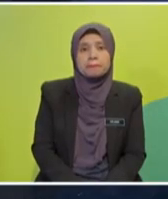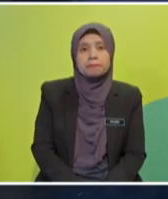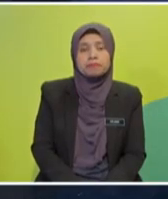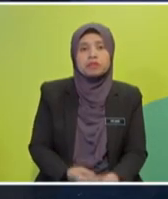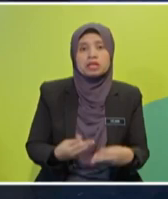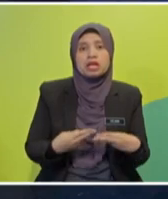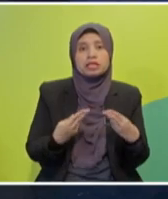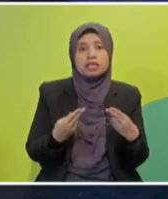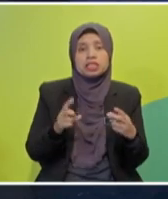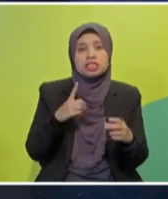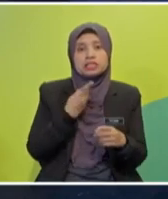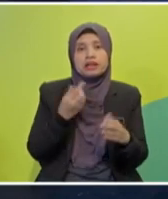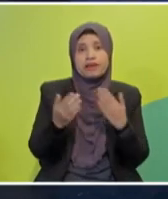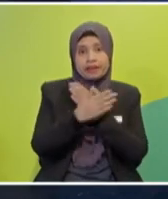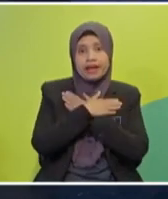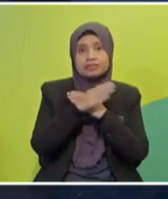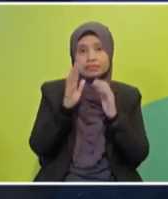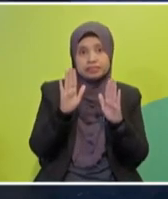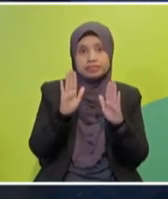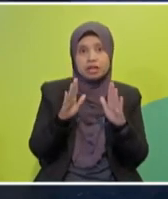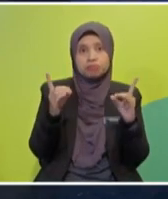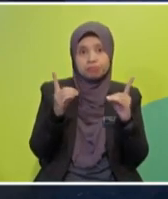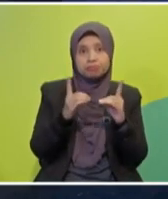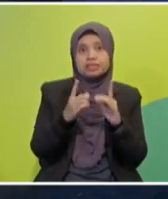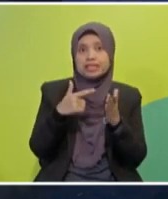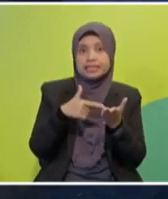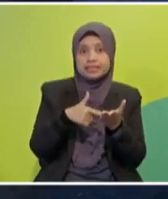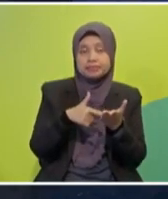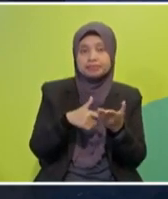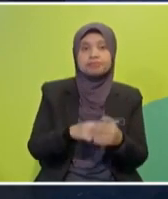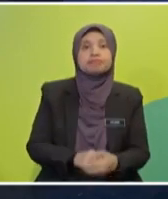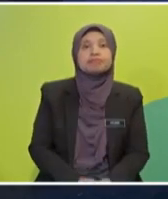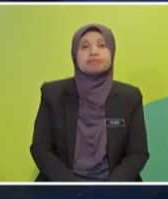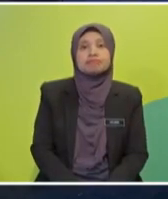dan kita nak berehat seketika. Boleh. Baik, para penonton, jangan ke mana-mana, kembali selepas ini di